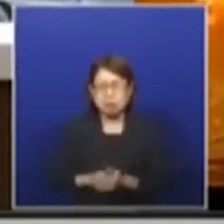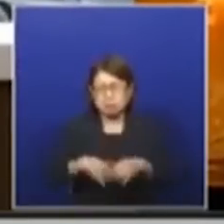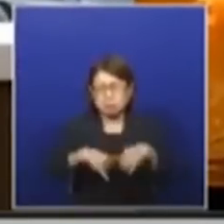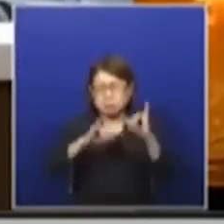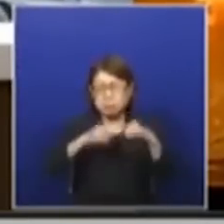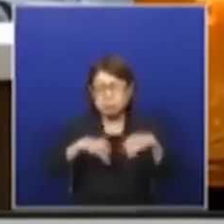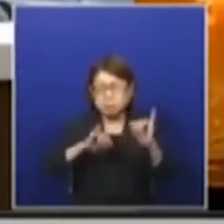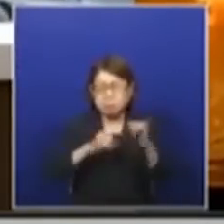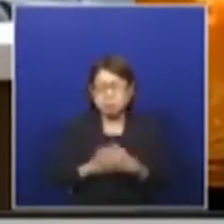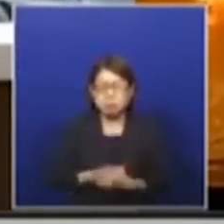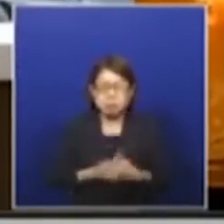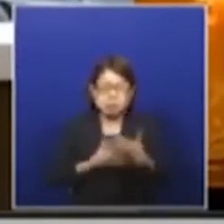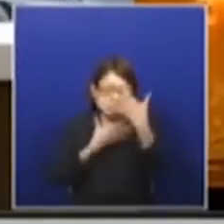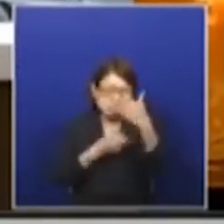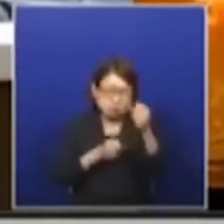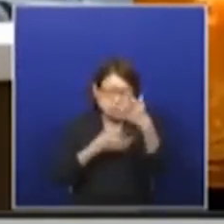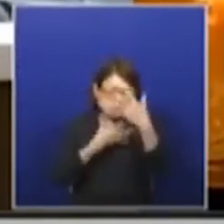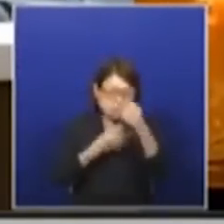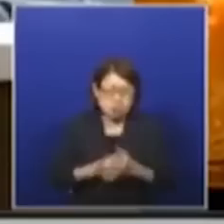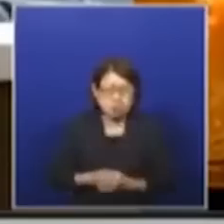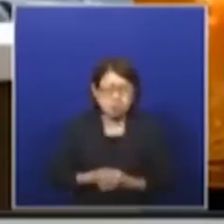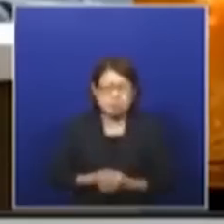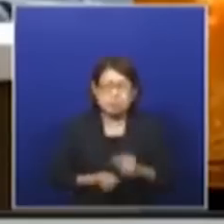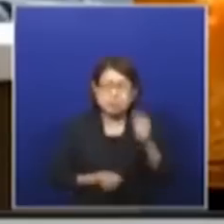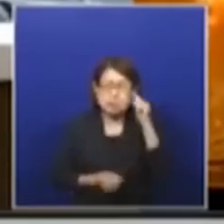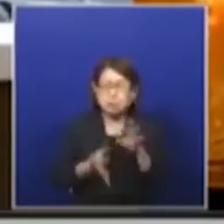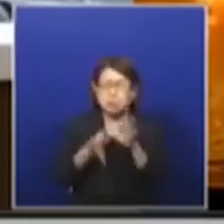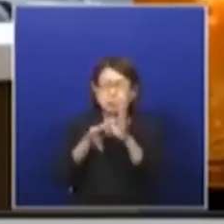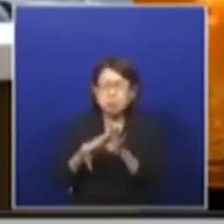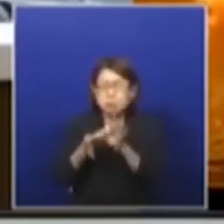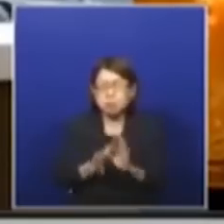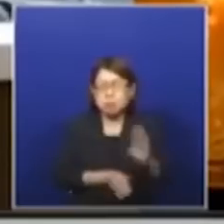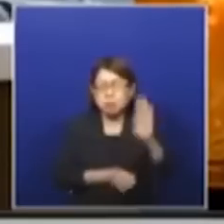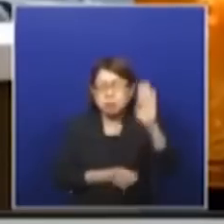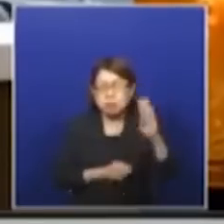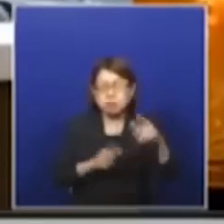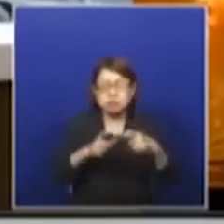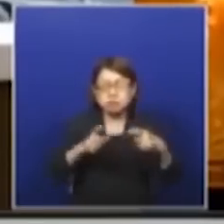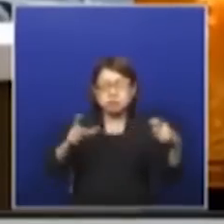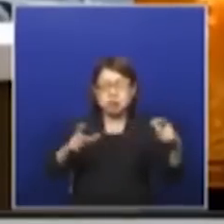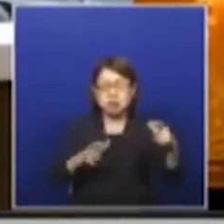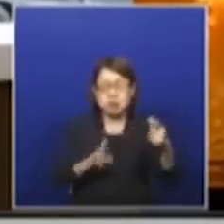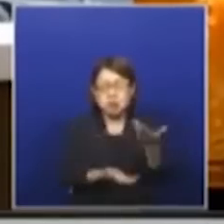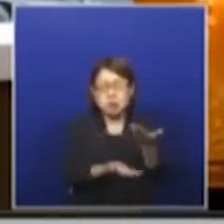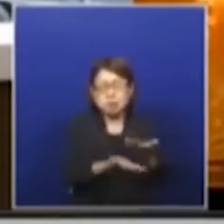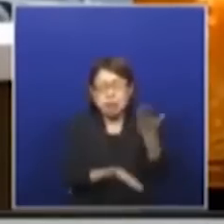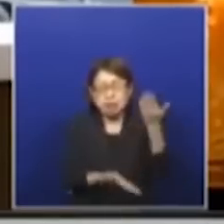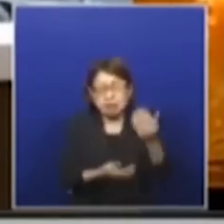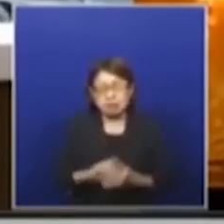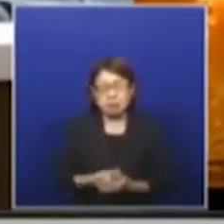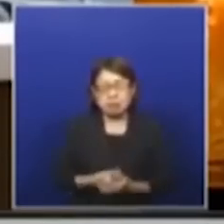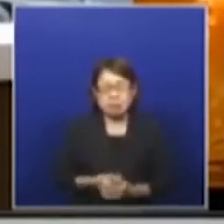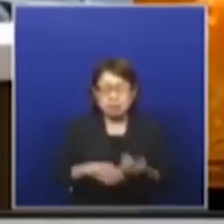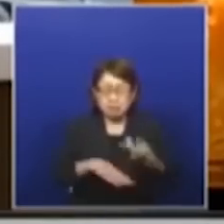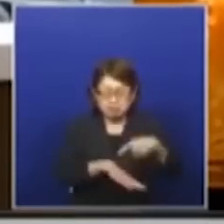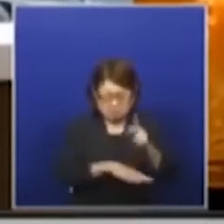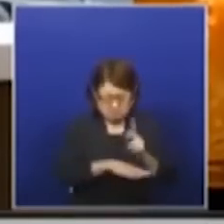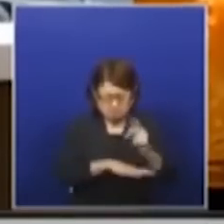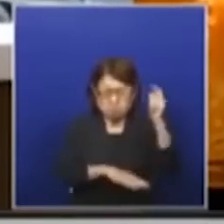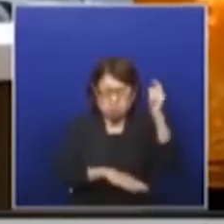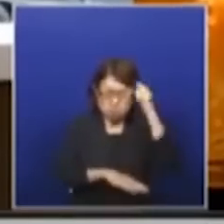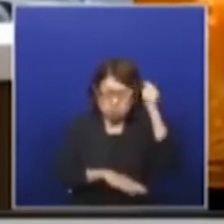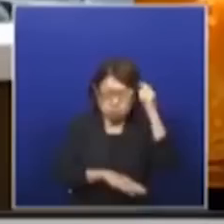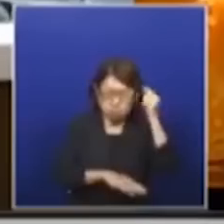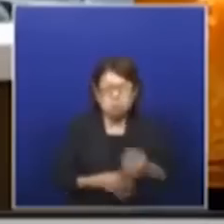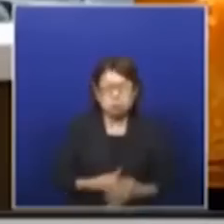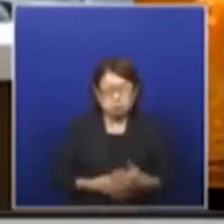ามืดบอดมองไม่เห็นคอยเป็นห่วงแต่บริษัทใหญ่ทุนใหญ่ท่านประธานครับผม